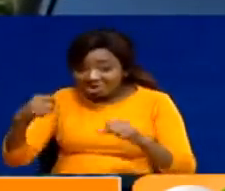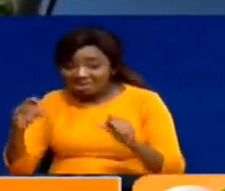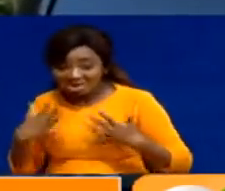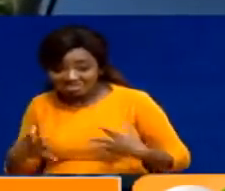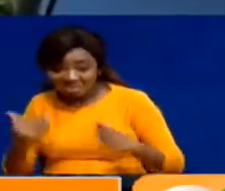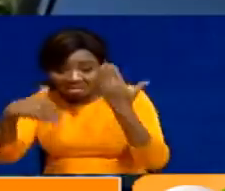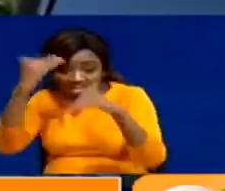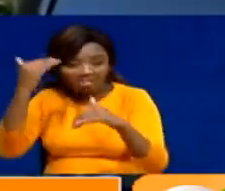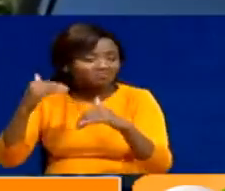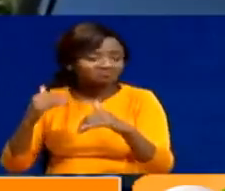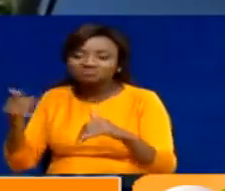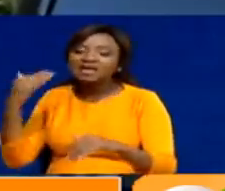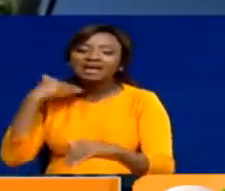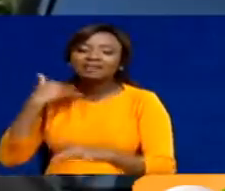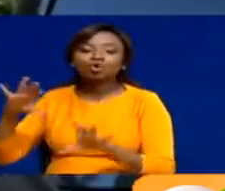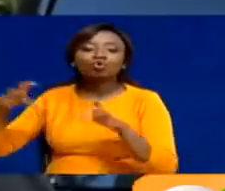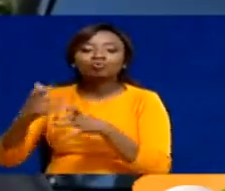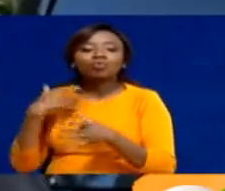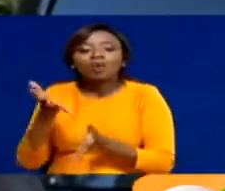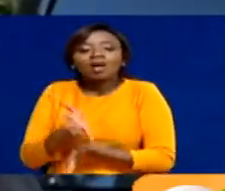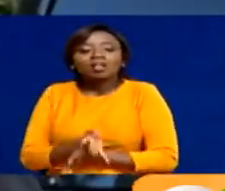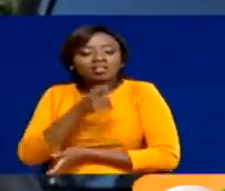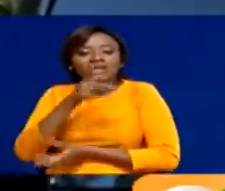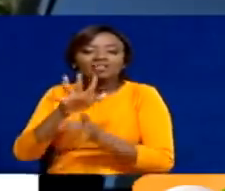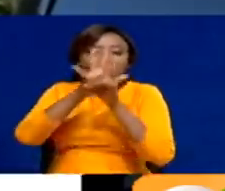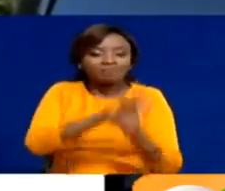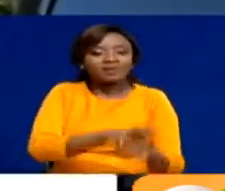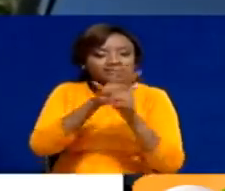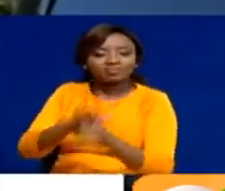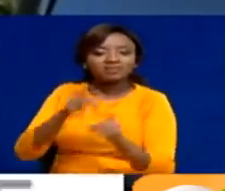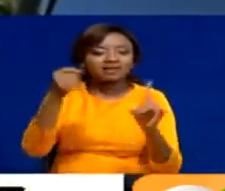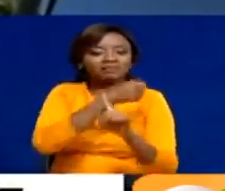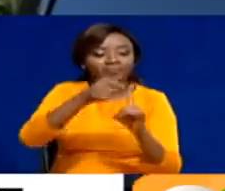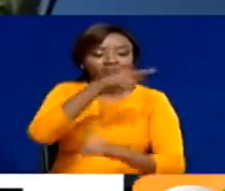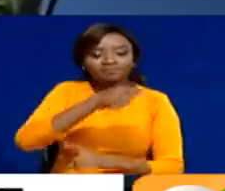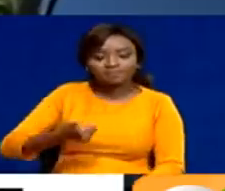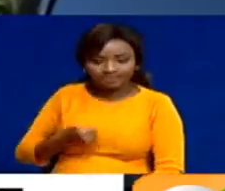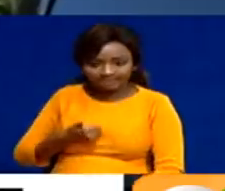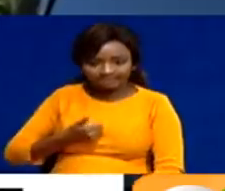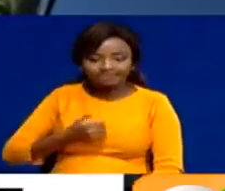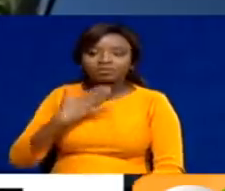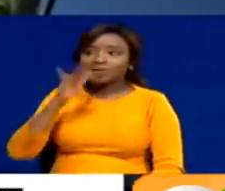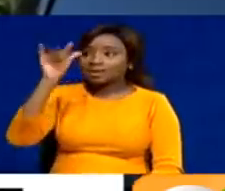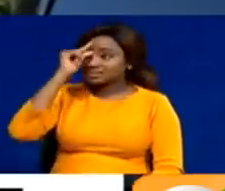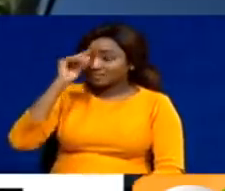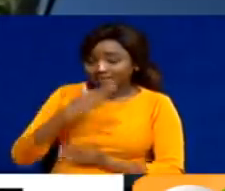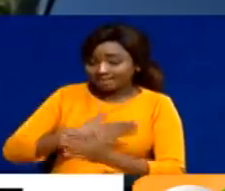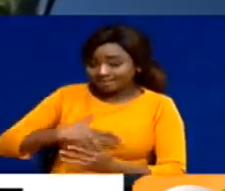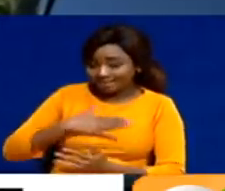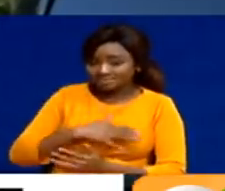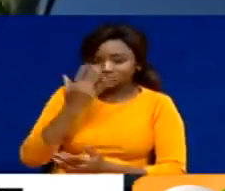This is a criminal gang ambao walikuwa pale wakimolest ule mwanadada, na tunataka kuomba serikali, kwa